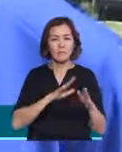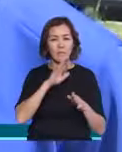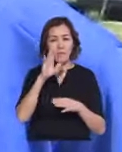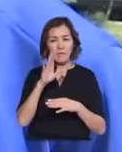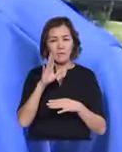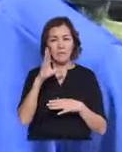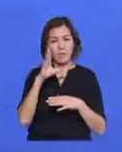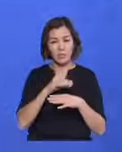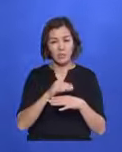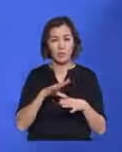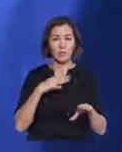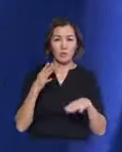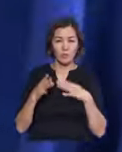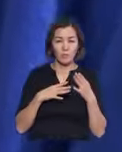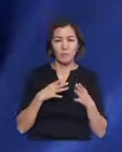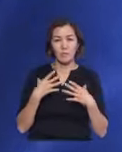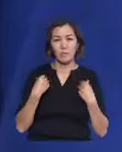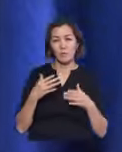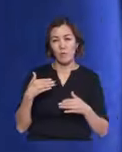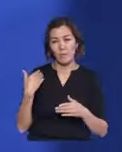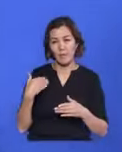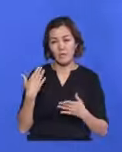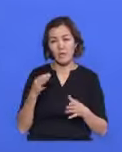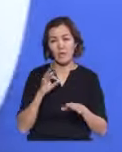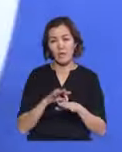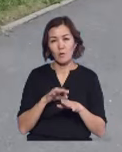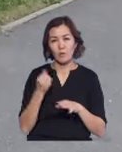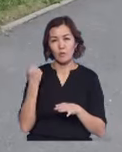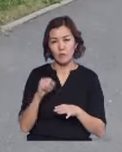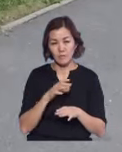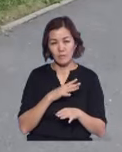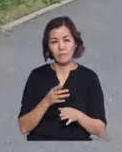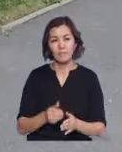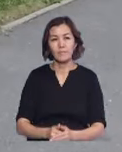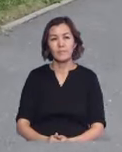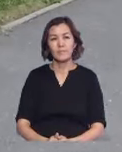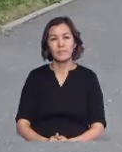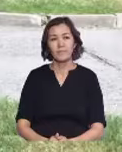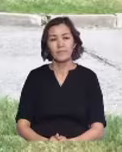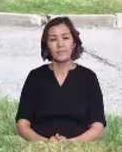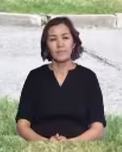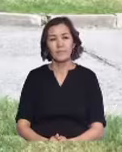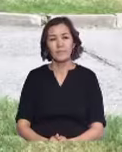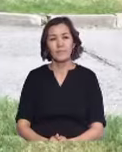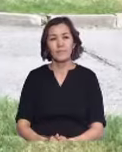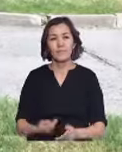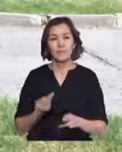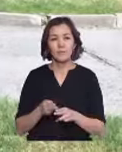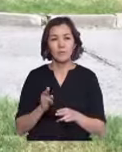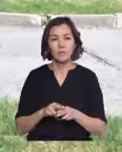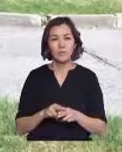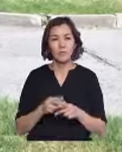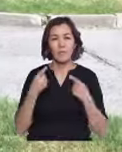уақыт жүгірем. Денсаулығыма пайдалайын. Осы ауруымды сол спорт арқылы мен жеңіп жүрмін. Сондықтан мен